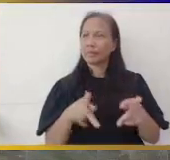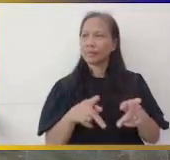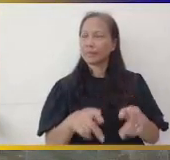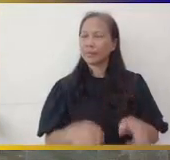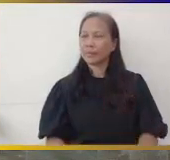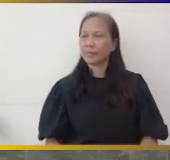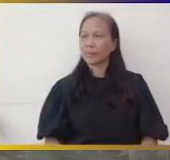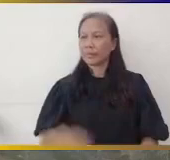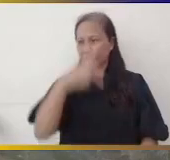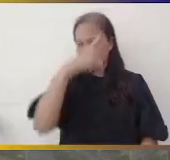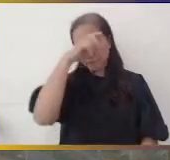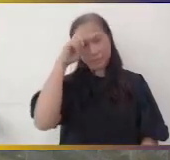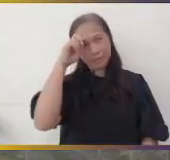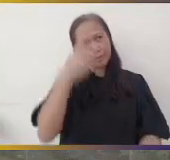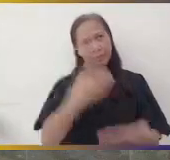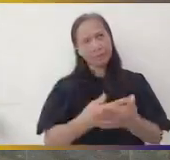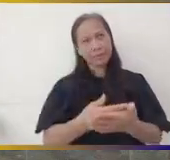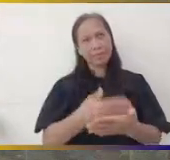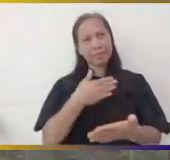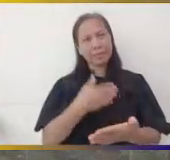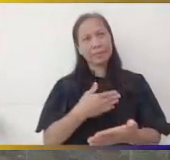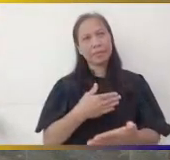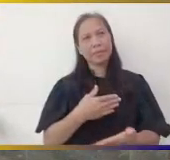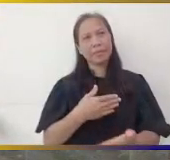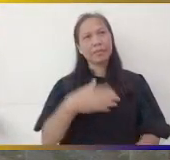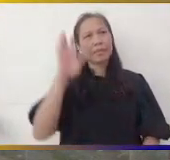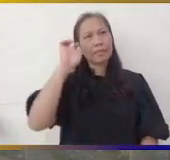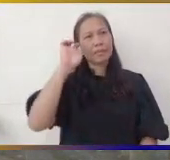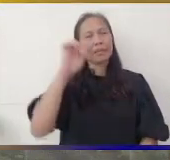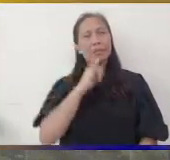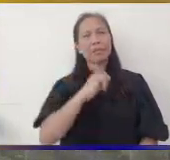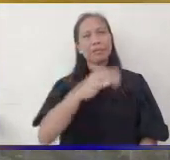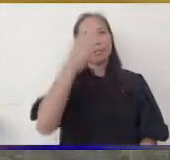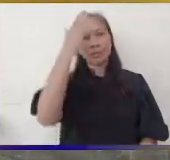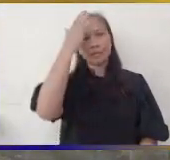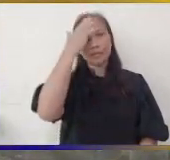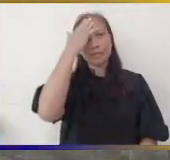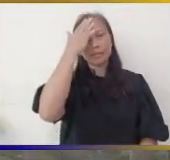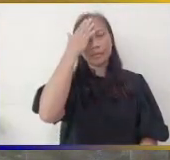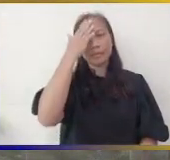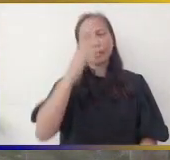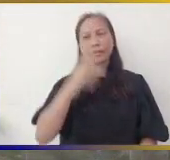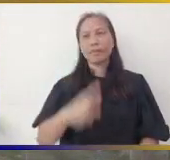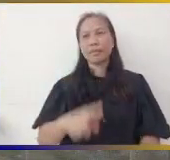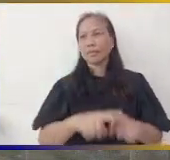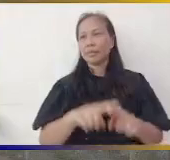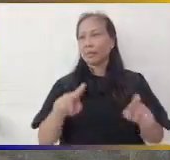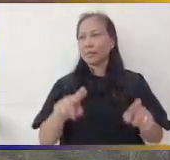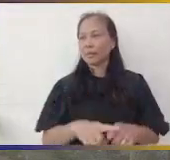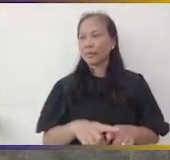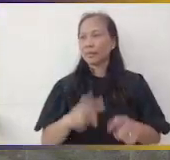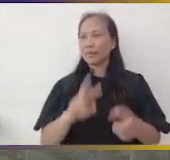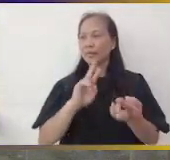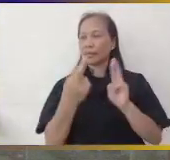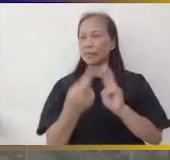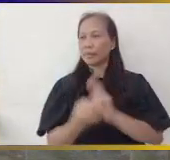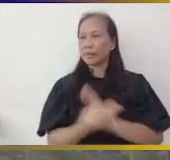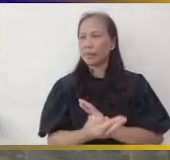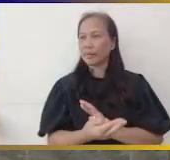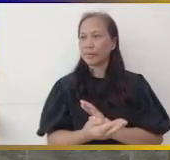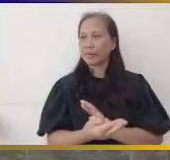kapatid bago po siya makilala as a reformer p si Arnold is a